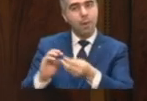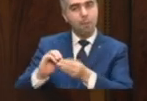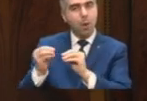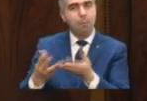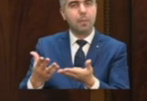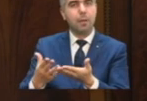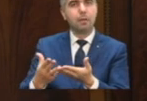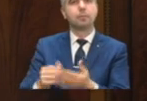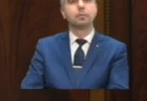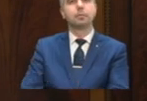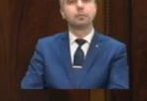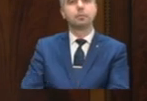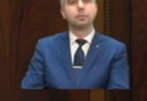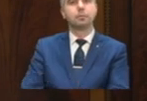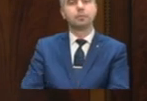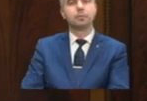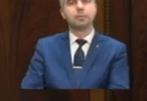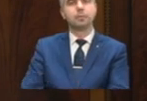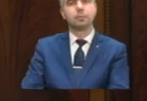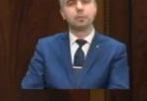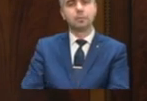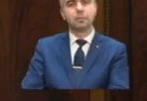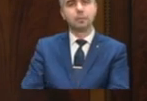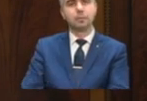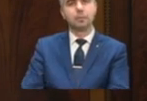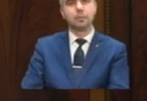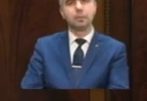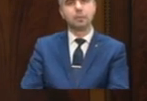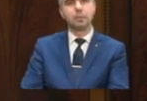اليوم فيما يخص هذوك